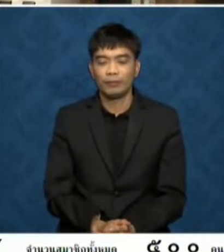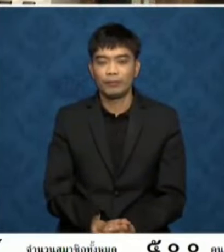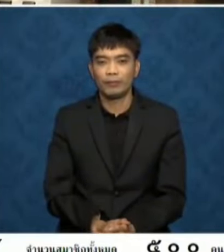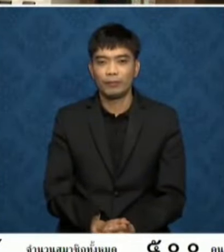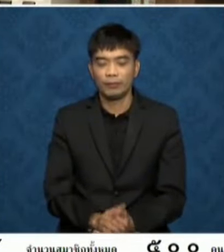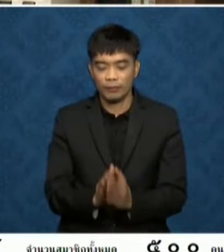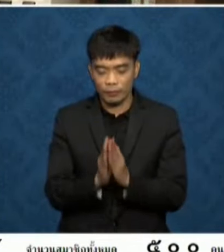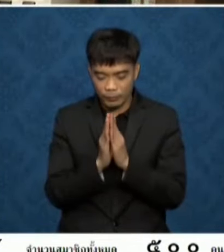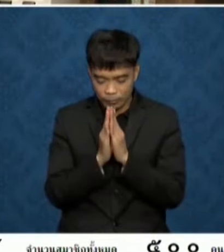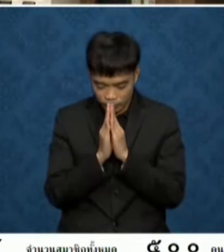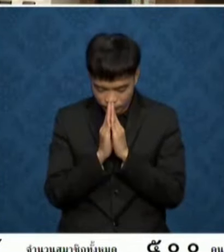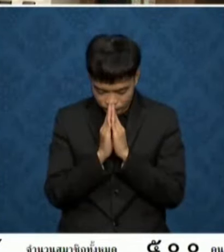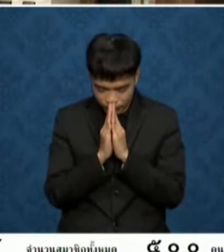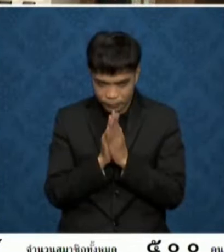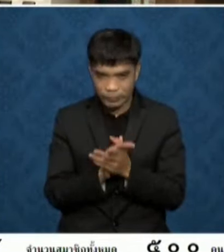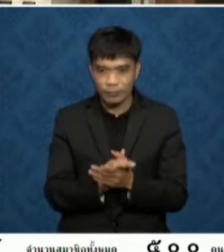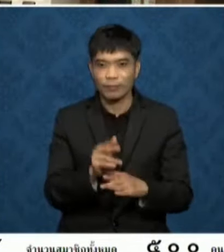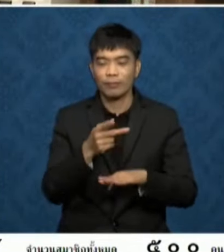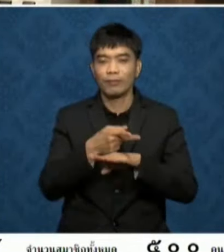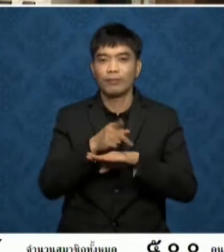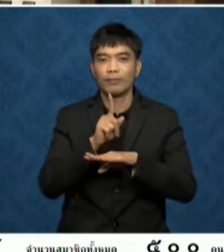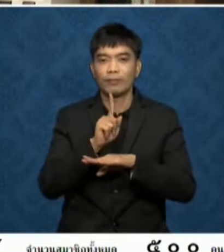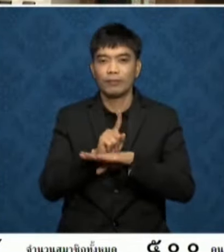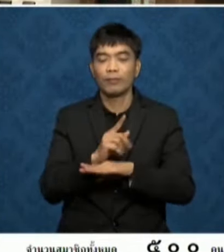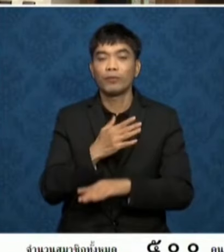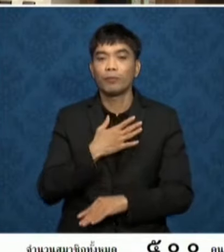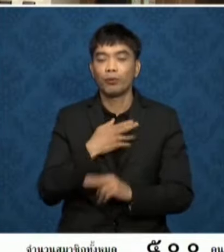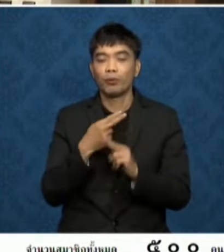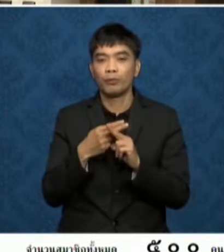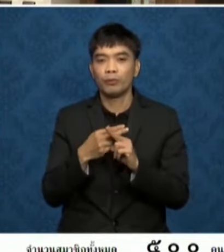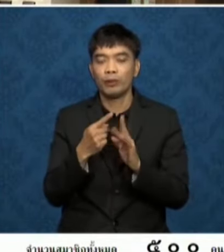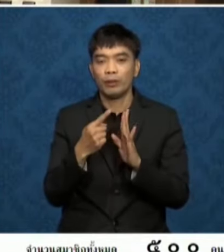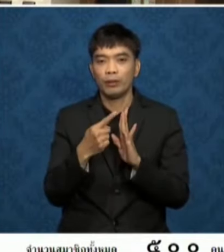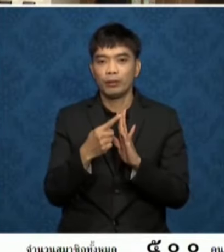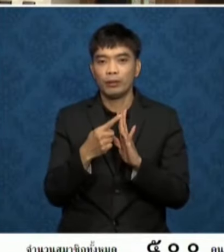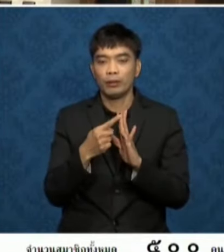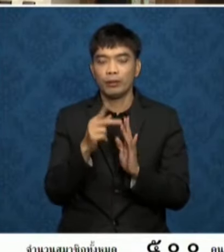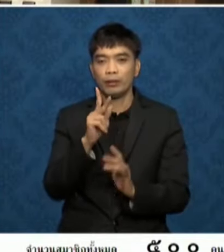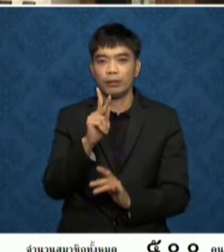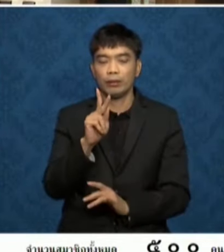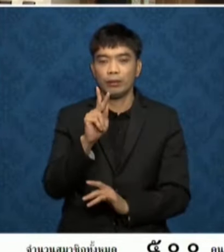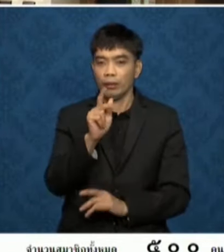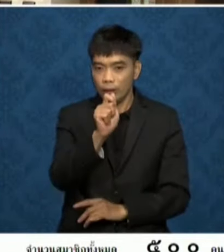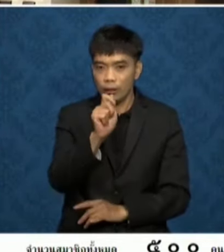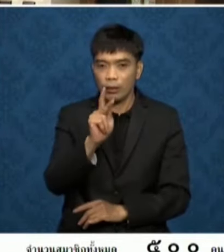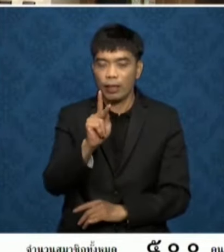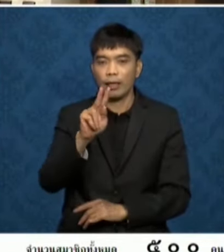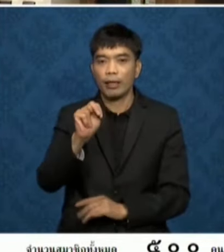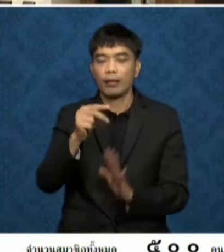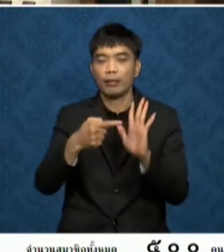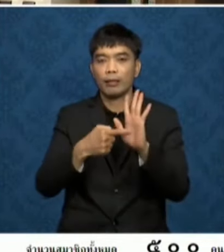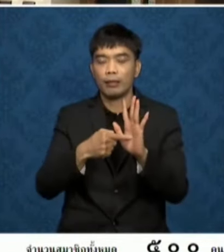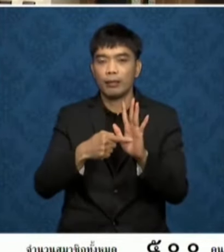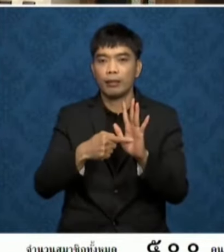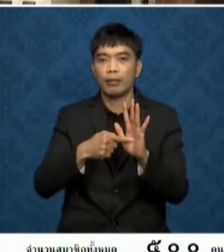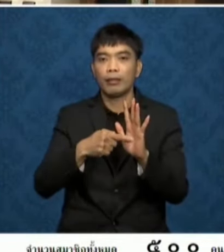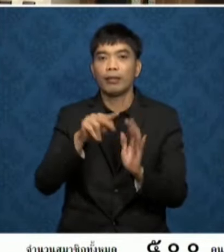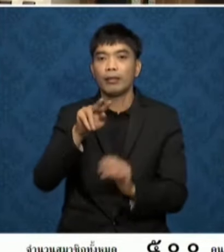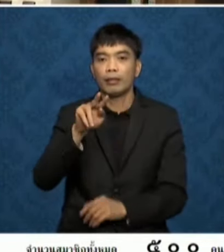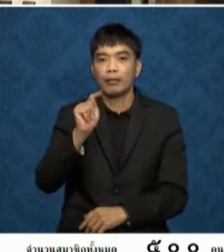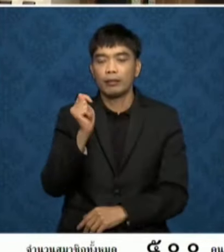กราบเรียนท่านประธานสภาครับผมเอกนัทพร้อมพันธ์สมาชิกสภาผู้แทนราษฎรพรรครวมไทยสร้างช